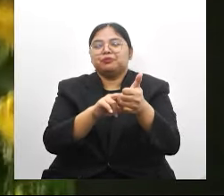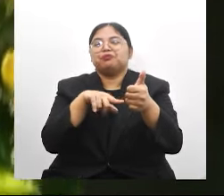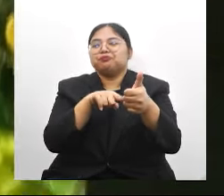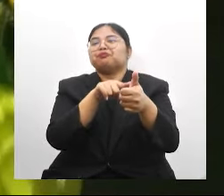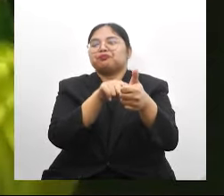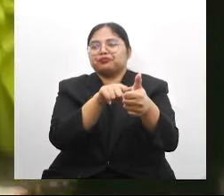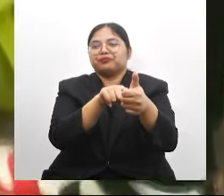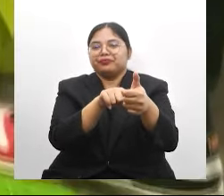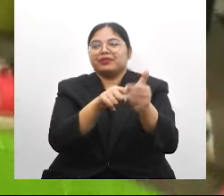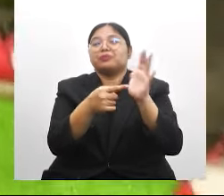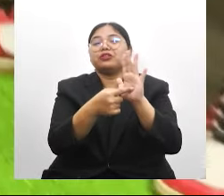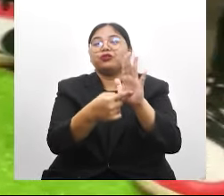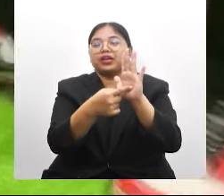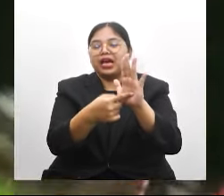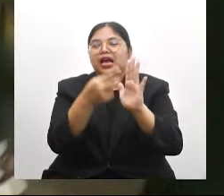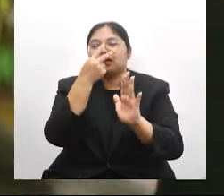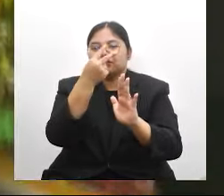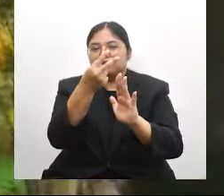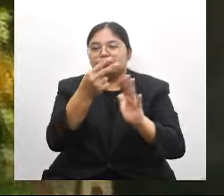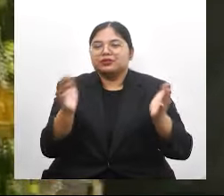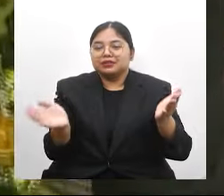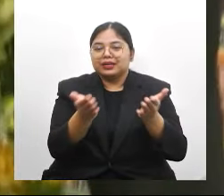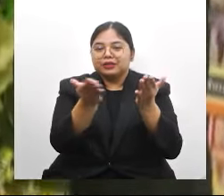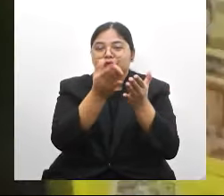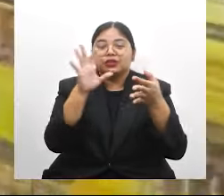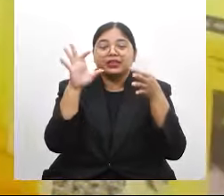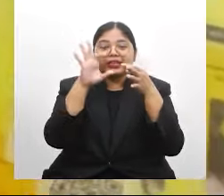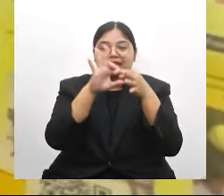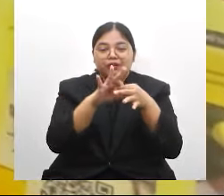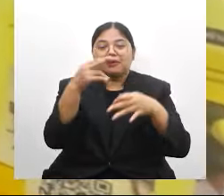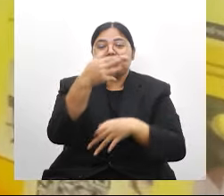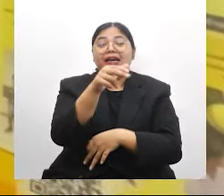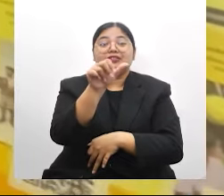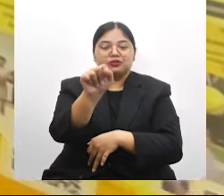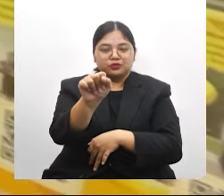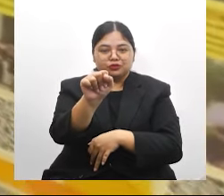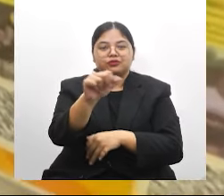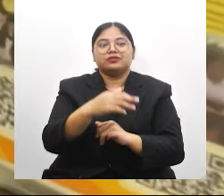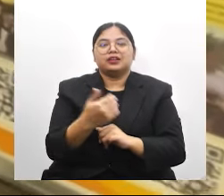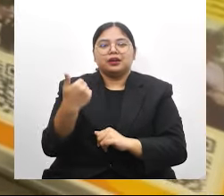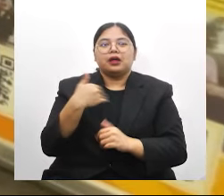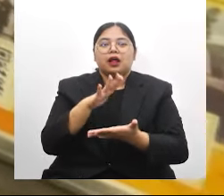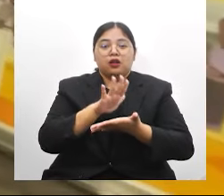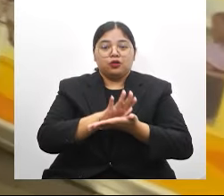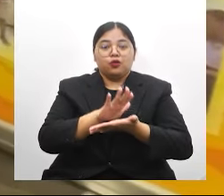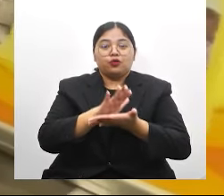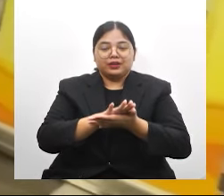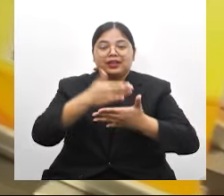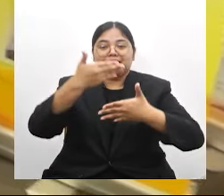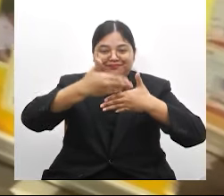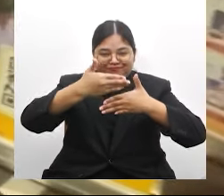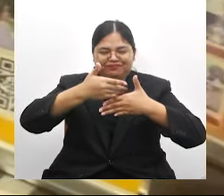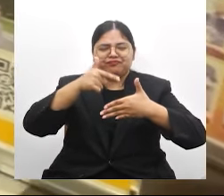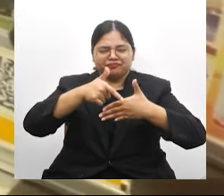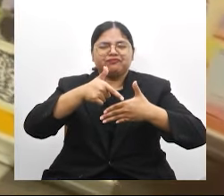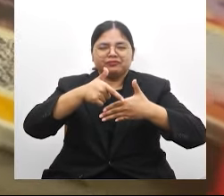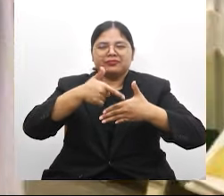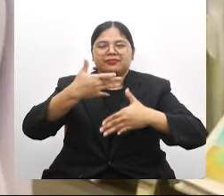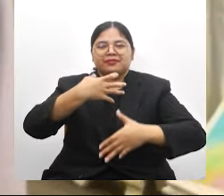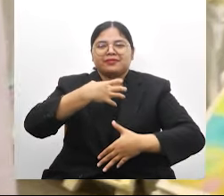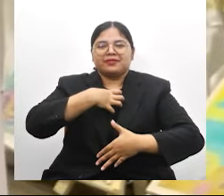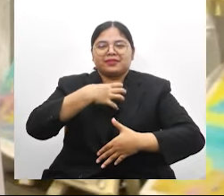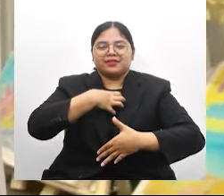ในเรื่องของการขับเคลื่อนเรื่องของการอ่าพัฒนาหลักสูตรเนี่ยโรงเรียนรัชประภาวิทยาคมเนี่ยเป็นโรงเรียนหนึ่งที่อ่า